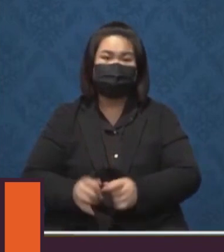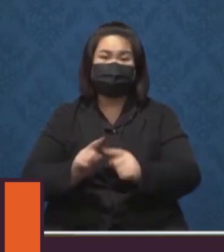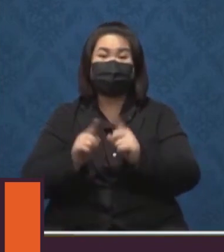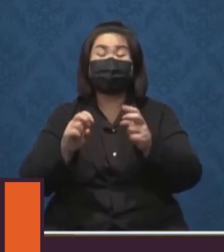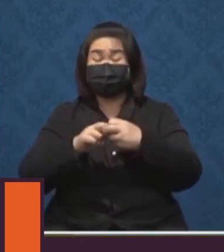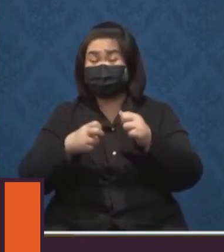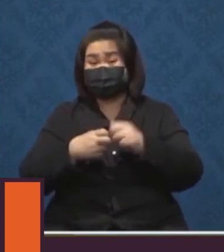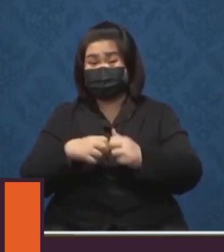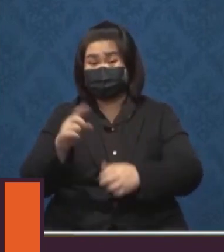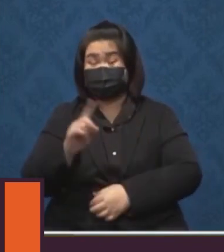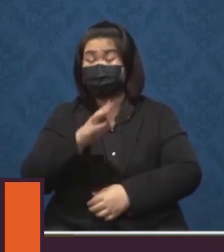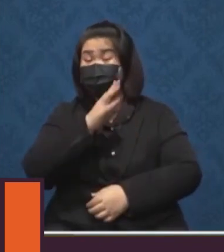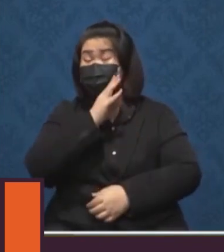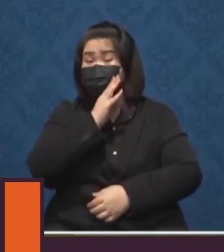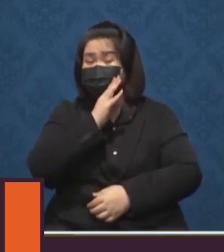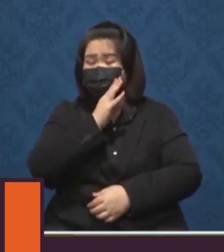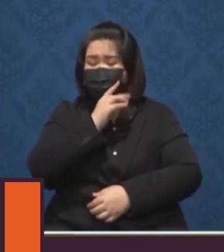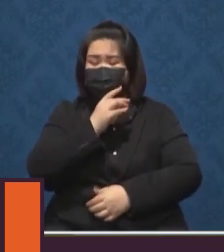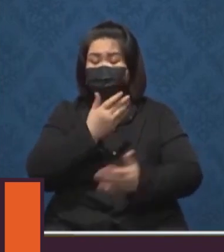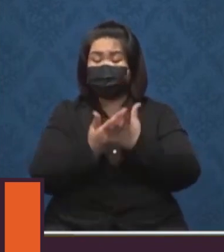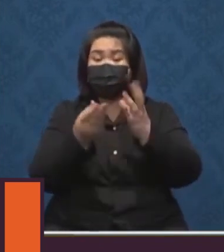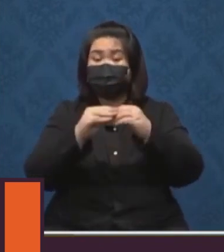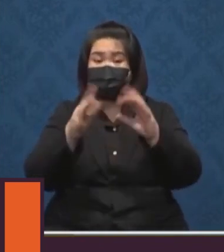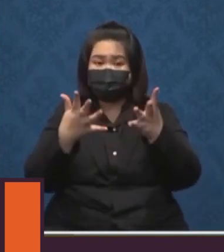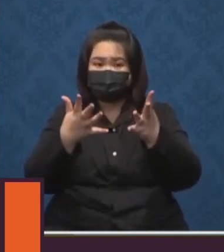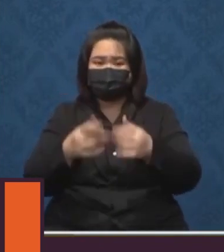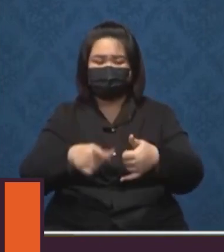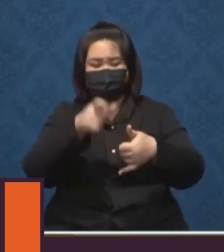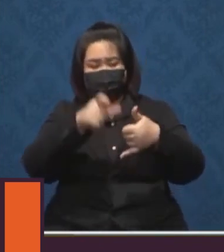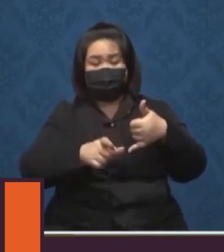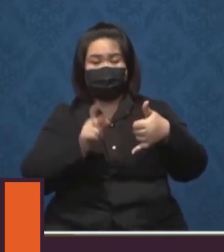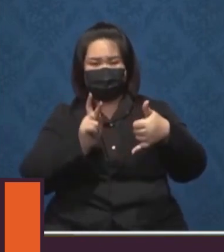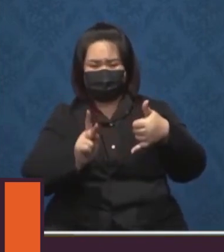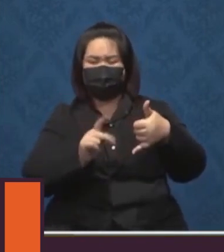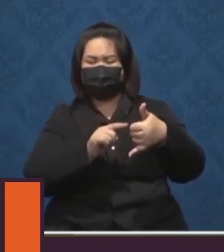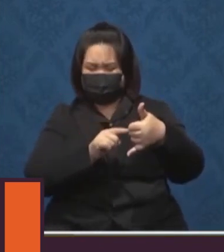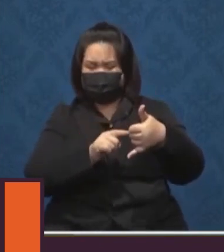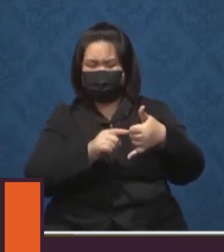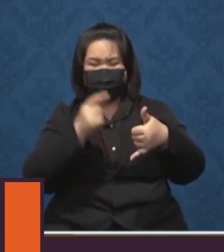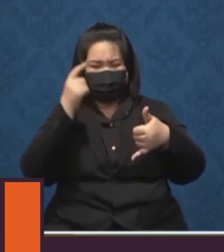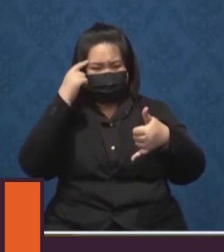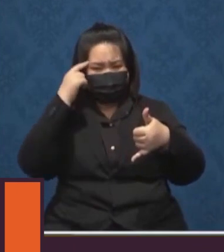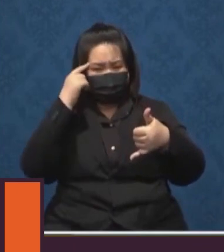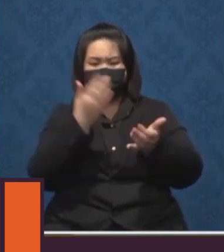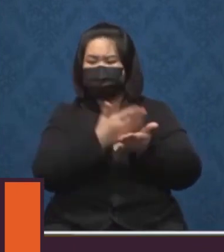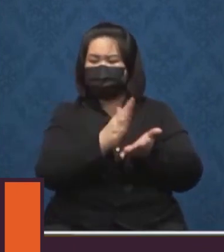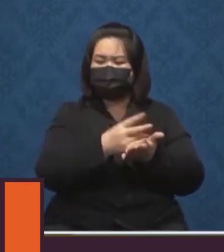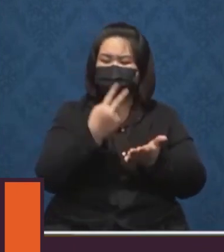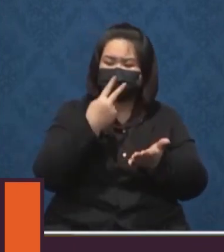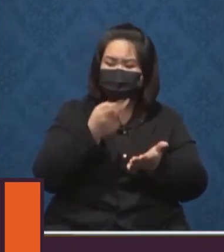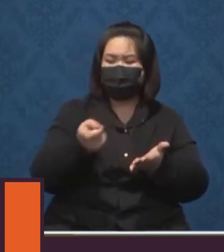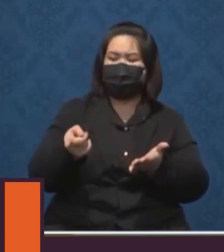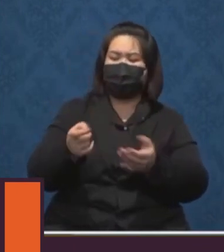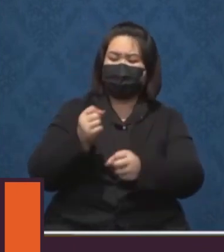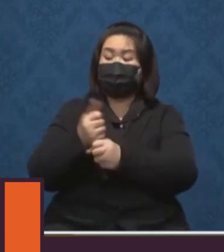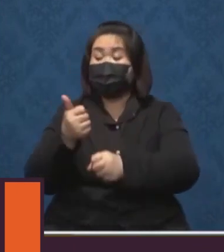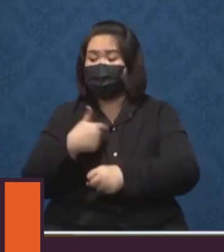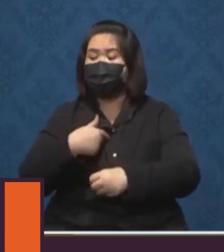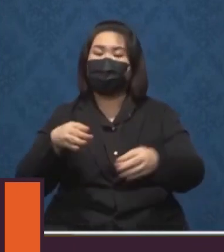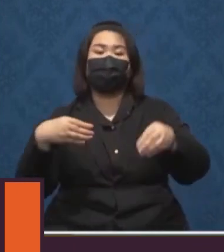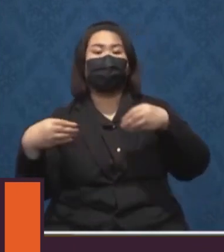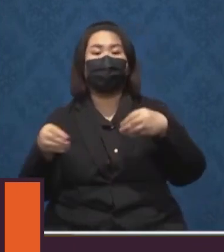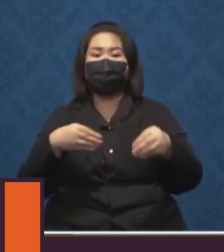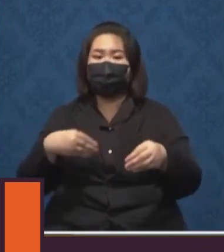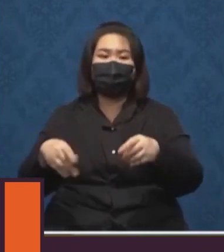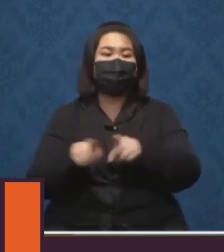ดขึ้นครับหากไม่มีการคิดเงินเพิ่มผู้กู้ที่เคยมีวินัยจะมีพฤติกรรมทางการเงินที่เปลี่ยนไปพวกเขามีโอกาส